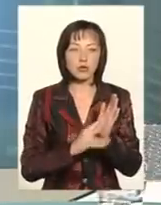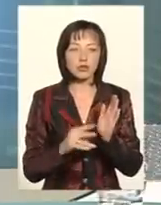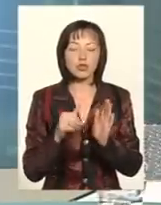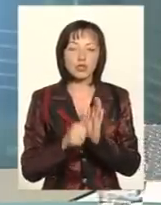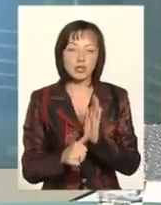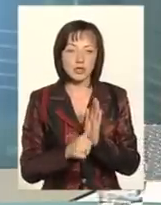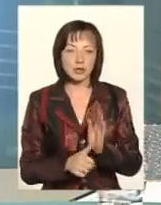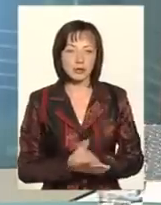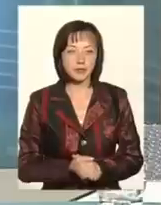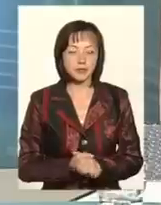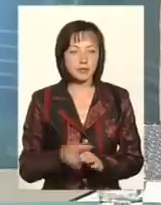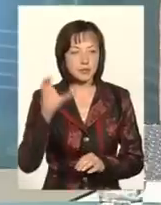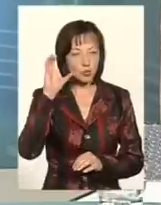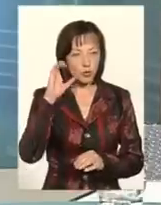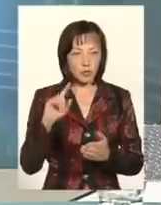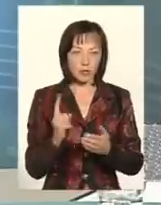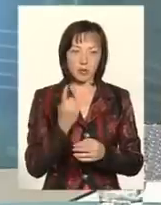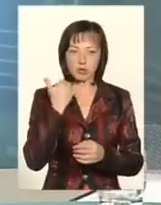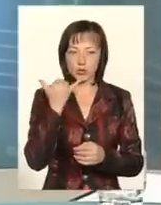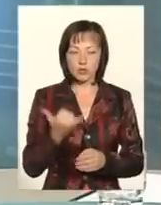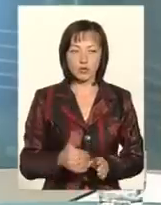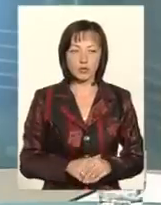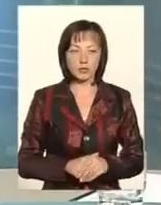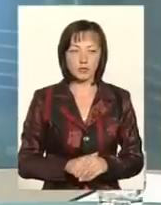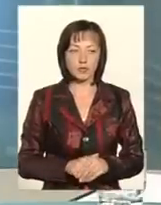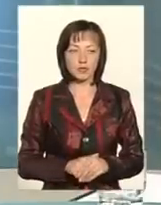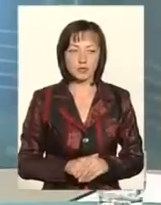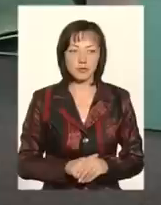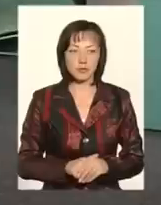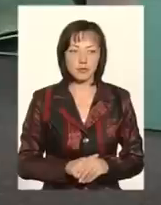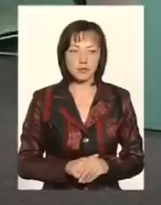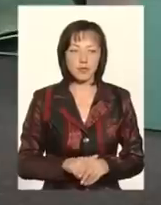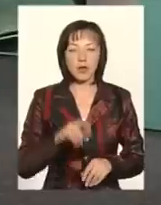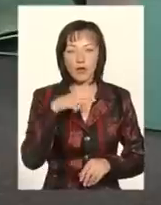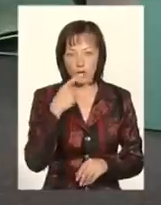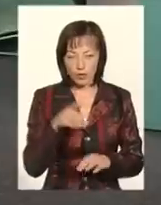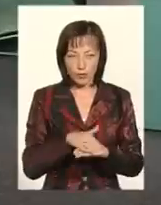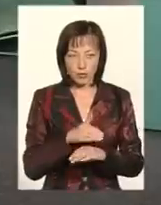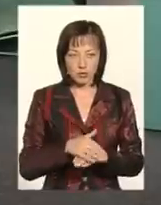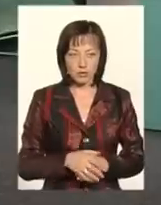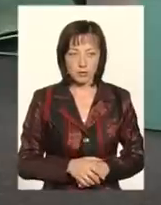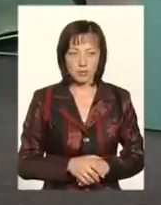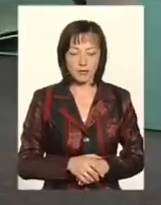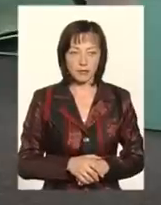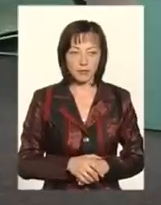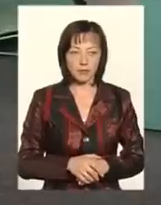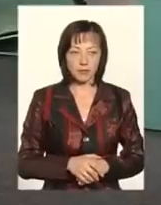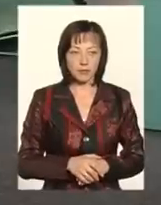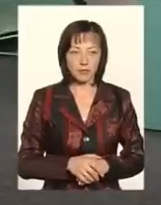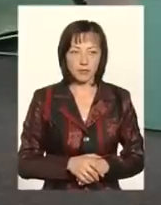619060 слухаємо першого додзвонювача ви в ефірі іть будь ласка Алло Говоріть